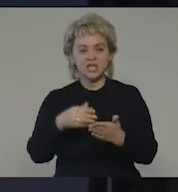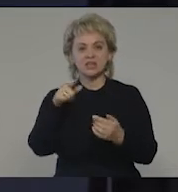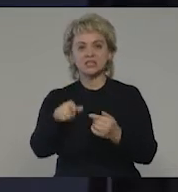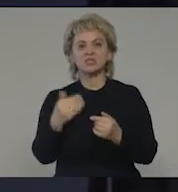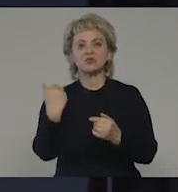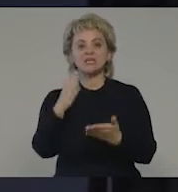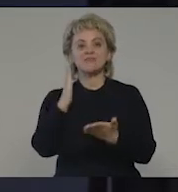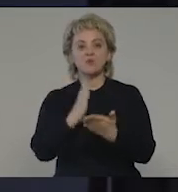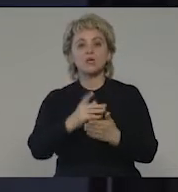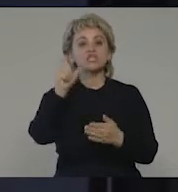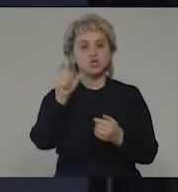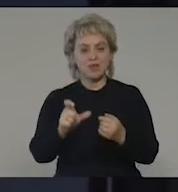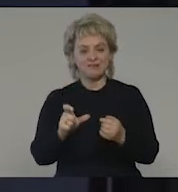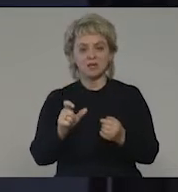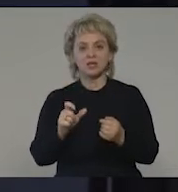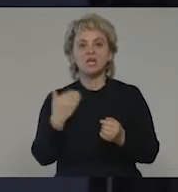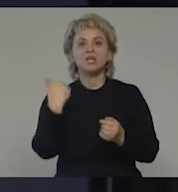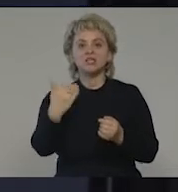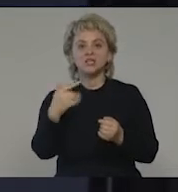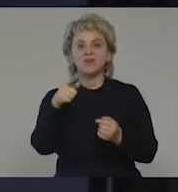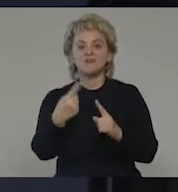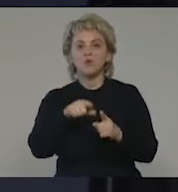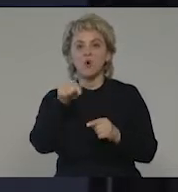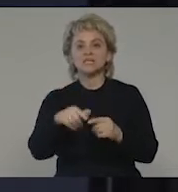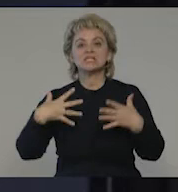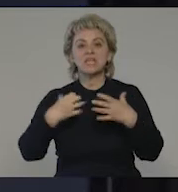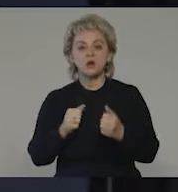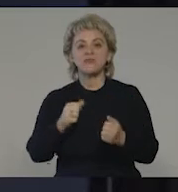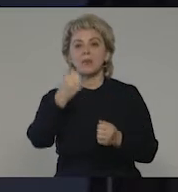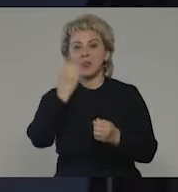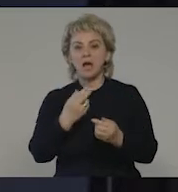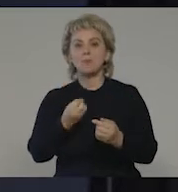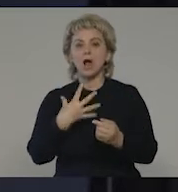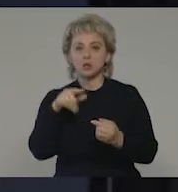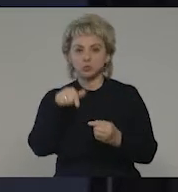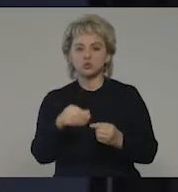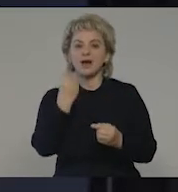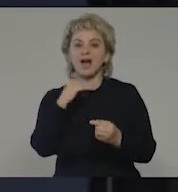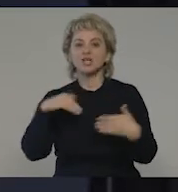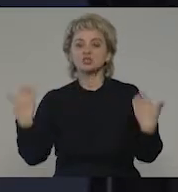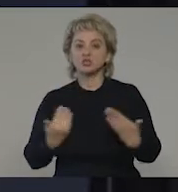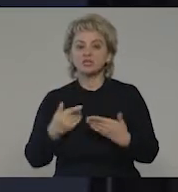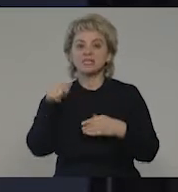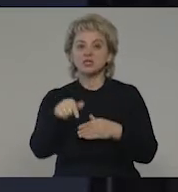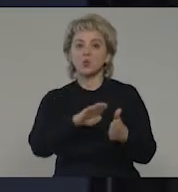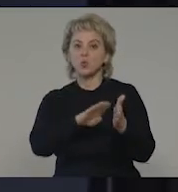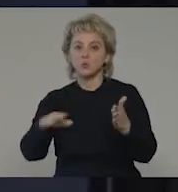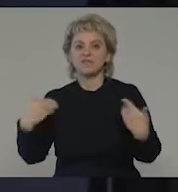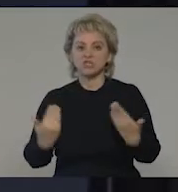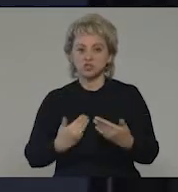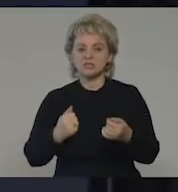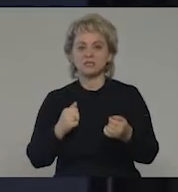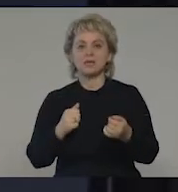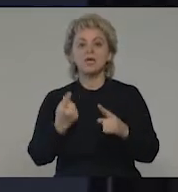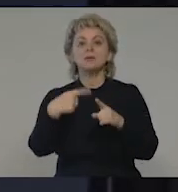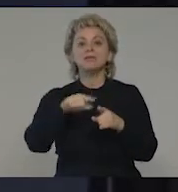его является человек, его комфорт, здоровье, благополучие, качество жизни и уровень жизни.